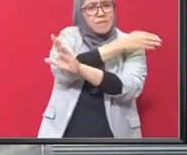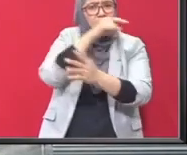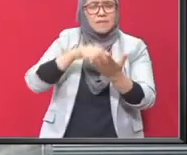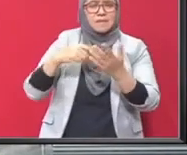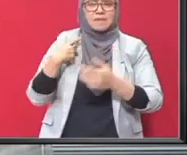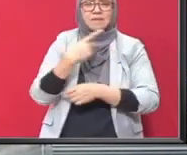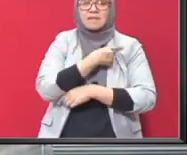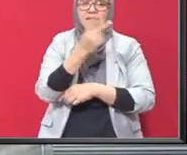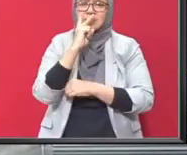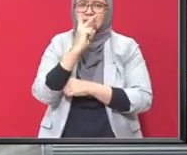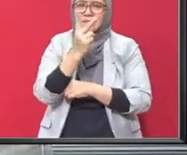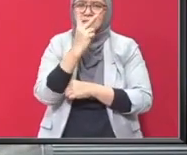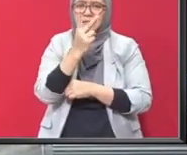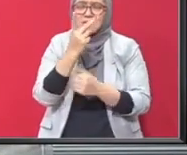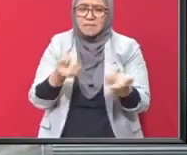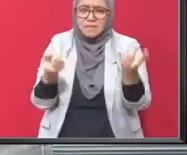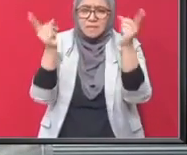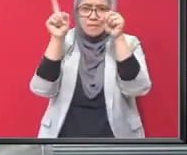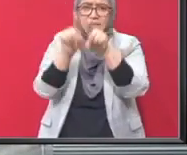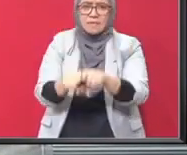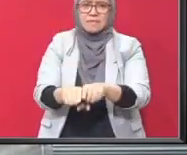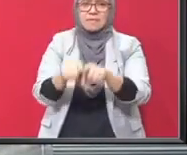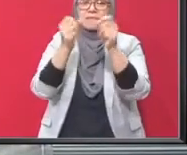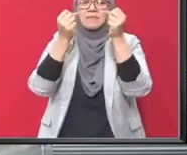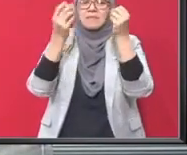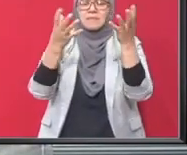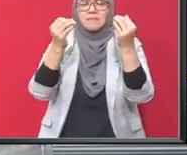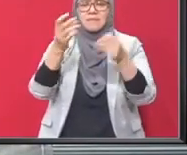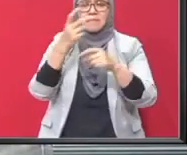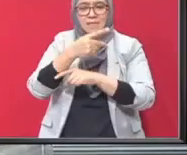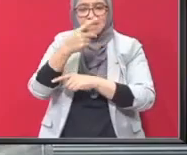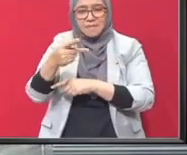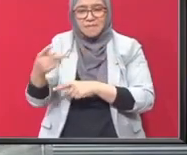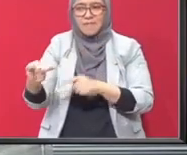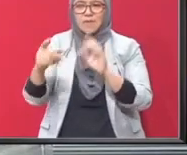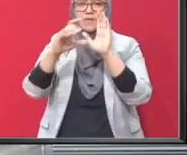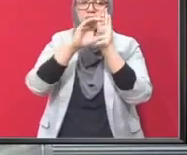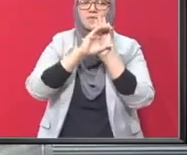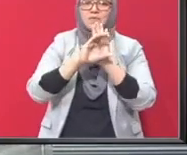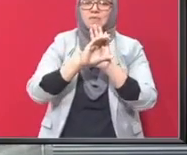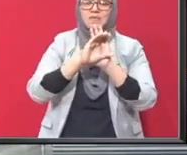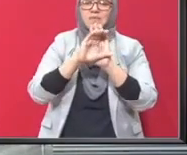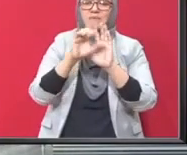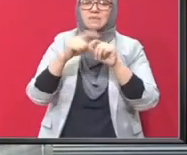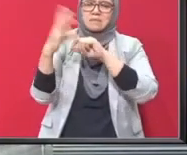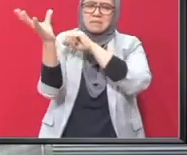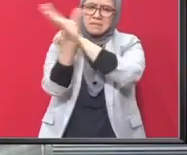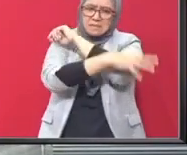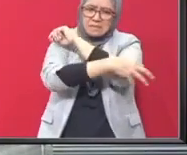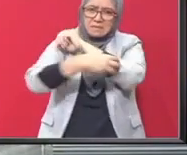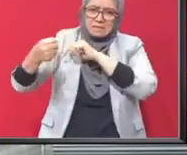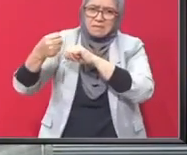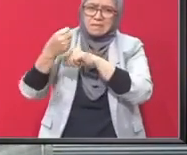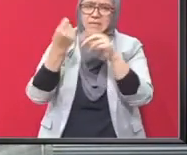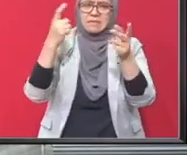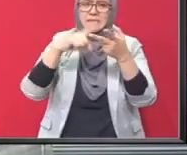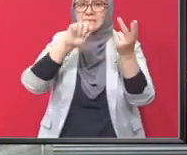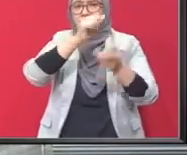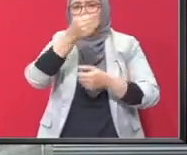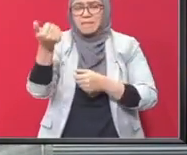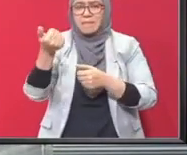kepada berlakunya Banyak perkara seperti ragu dan sebagainya